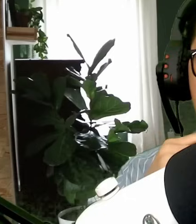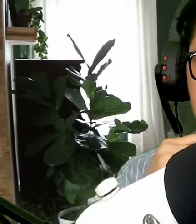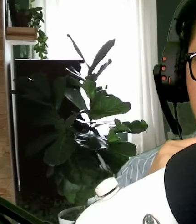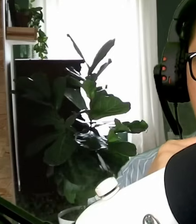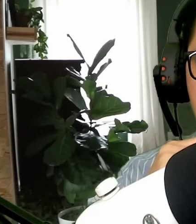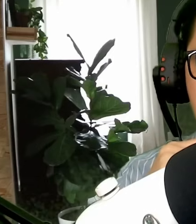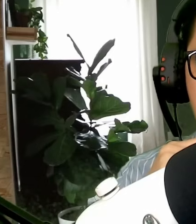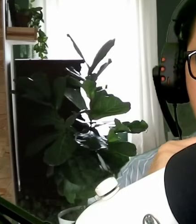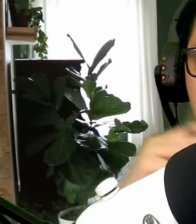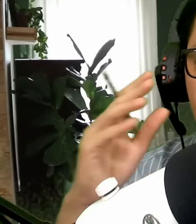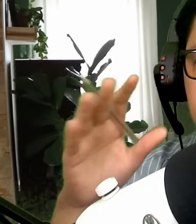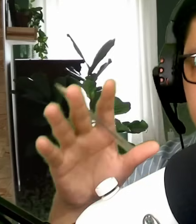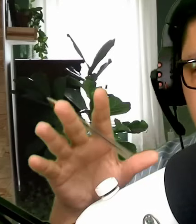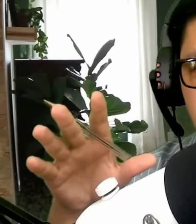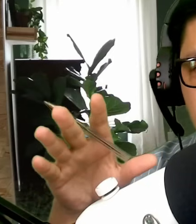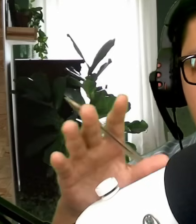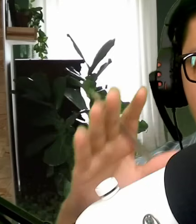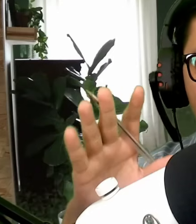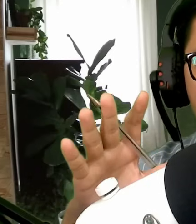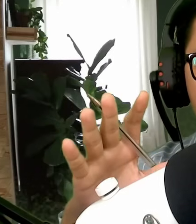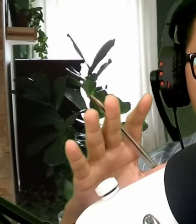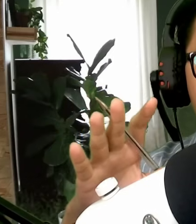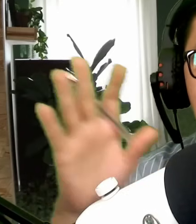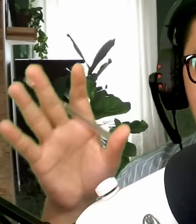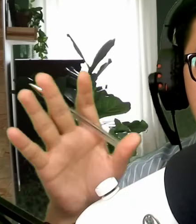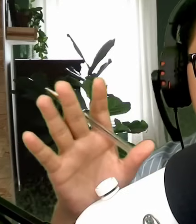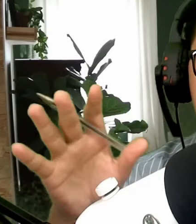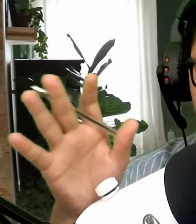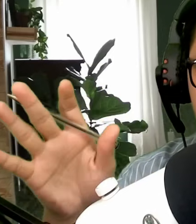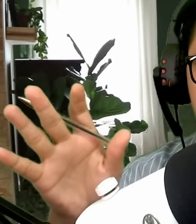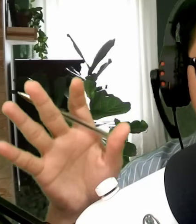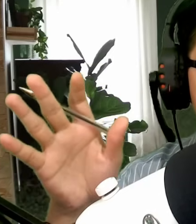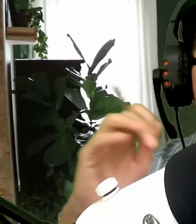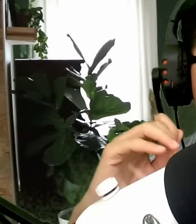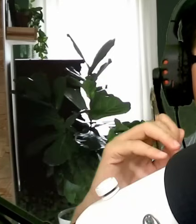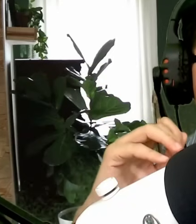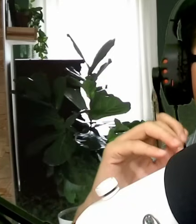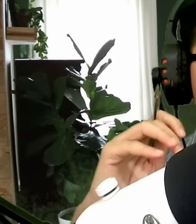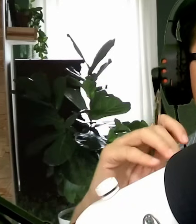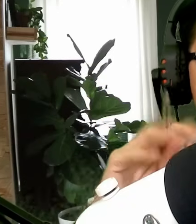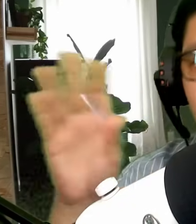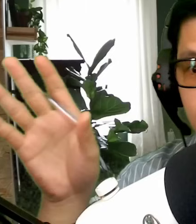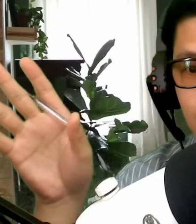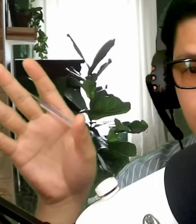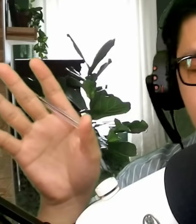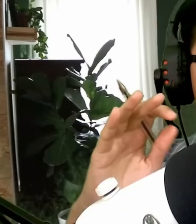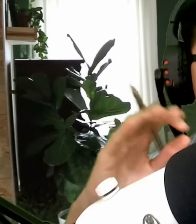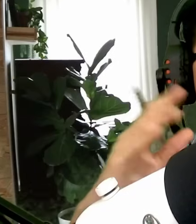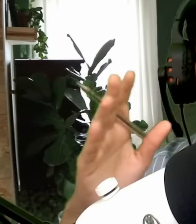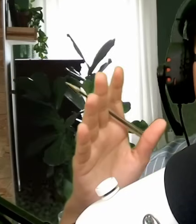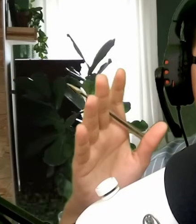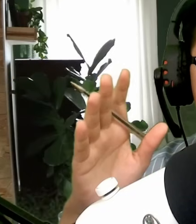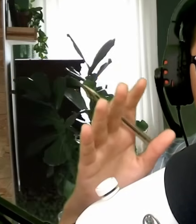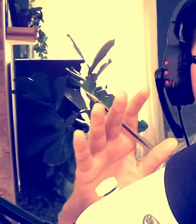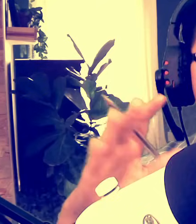Kasi ang konteksto po ay pangangampanya daw nung eto nga pong kilala, no, mabuti daw po na senador sa isang iglesia. And then